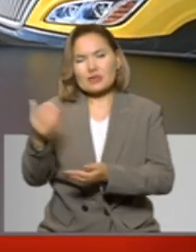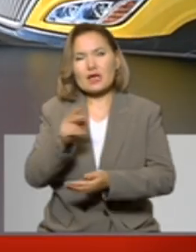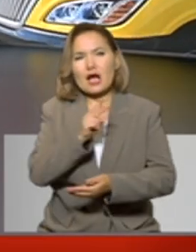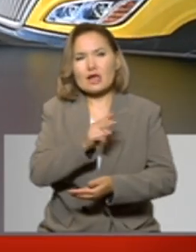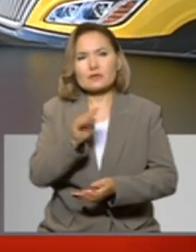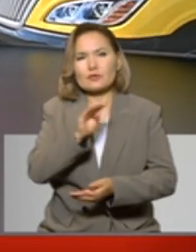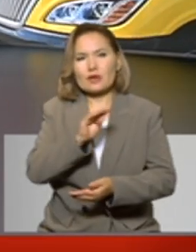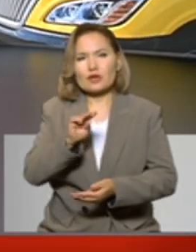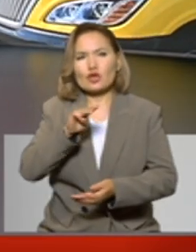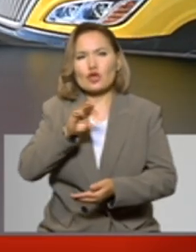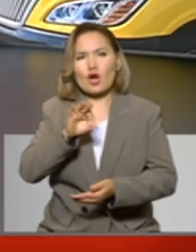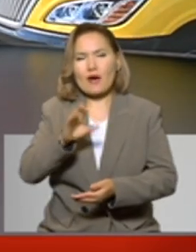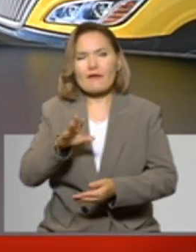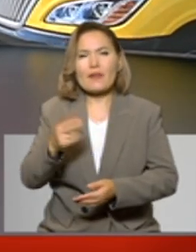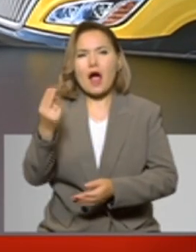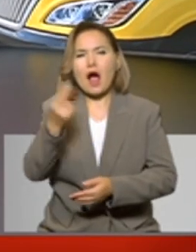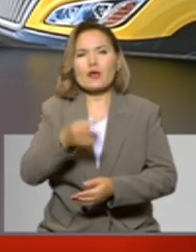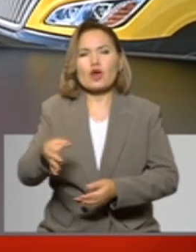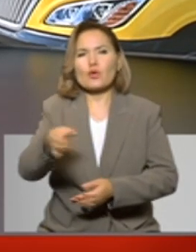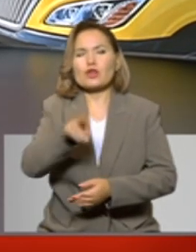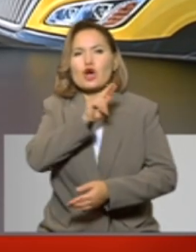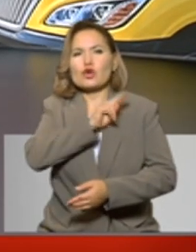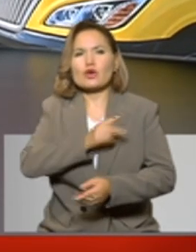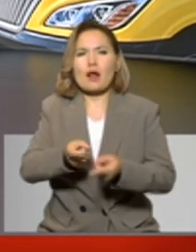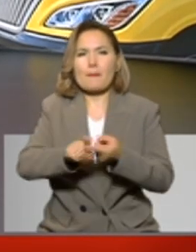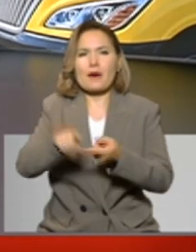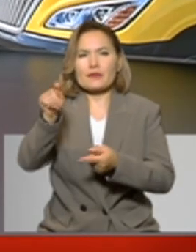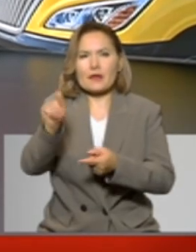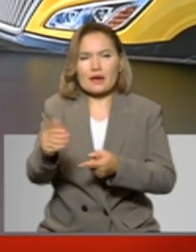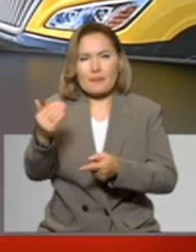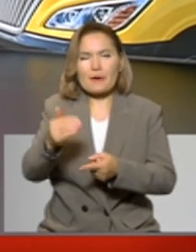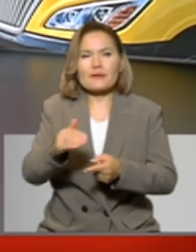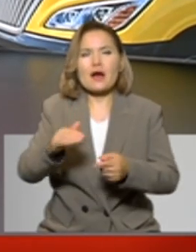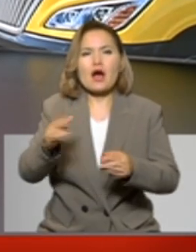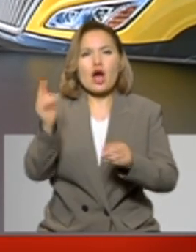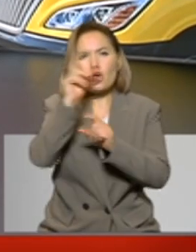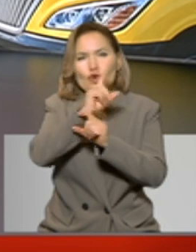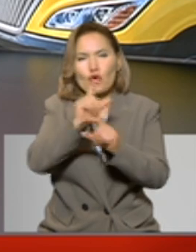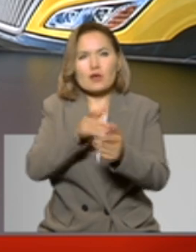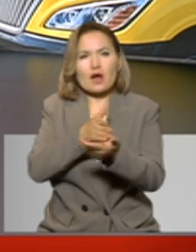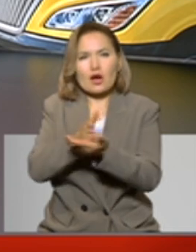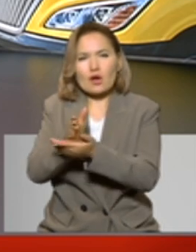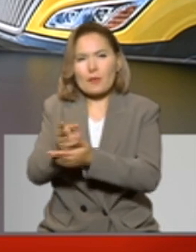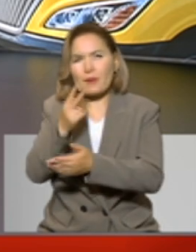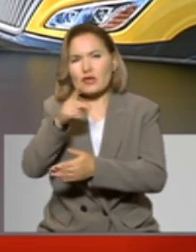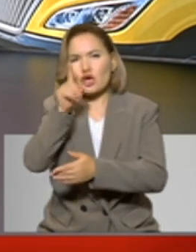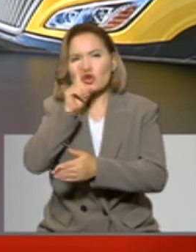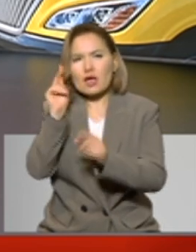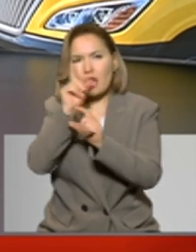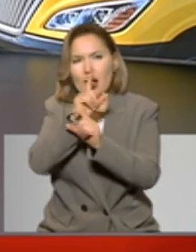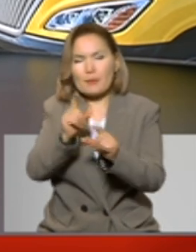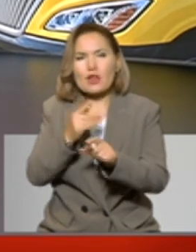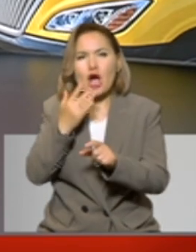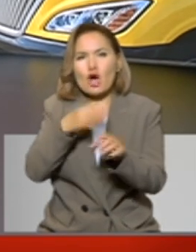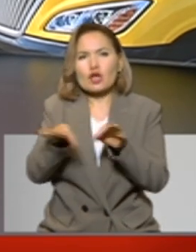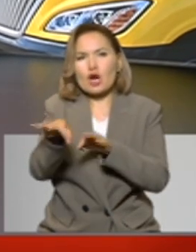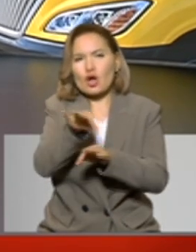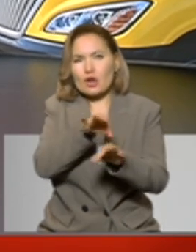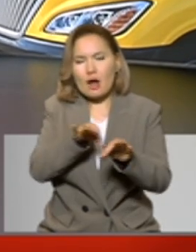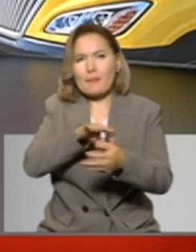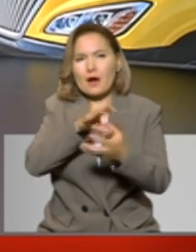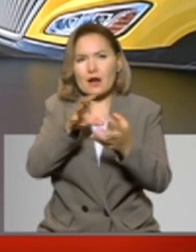Мемлекет басшысы Қасым Жомарт Тоқаев Ақмола облысына жұмыс сапармен барып бірнеше нысанды аралап көрді. Жайлы мектеп ұлттық жобасының